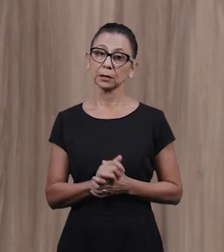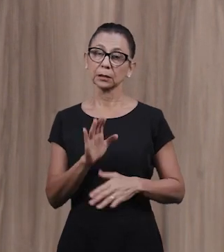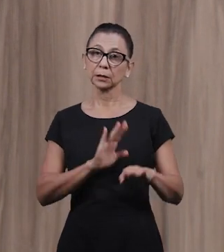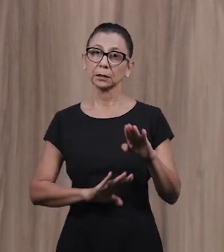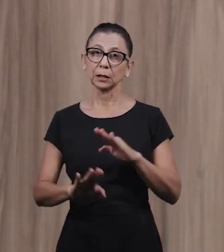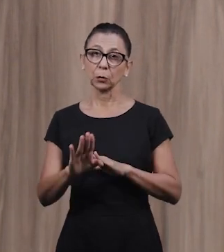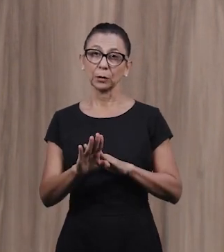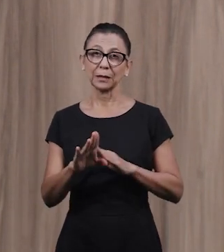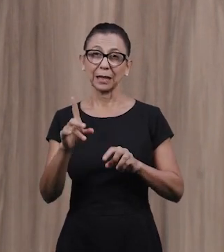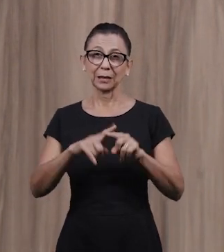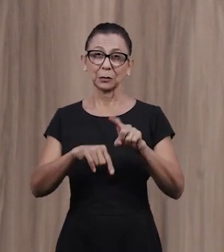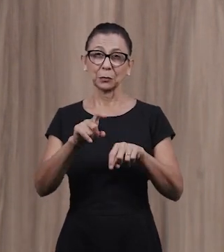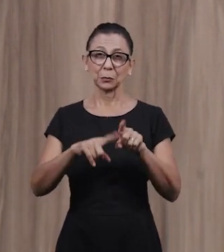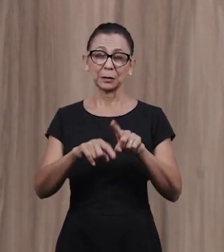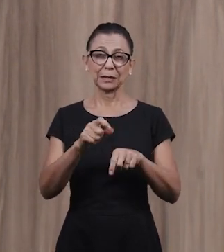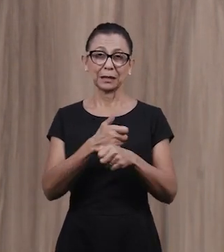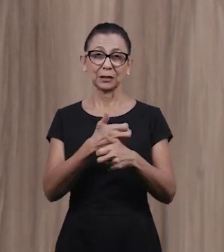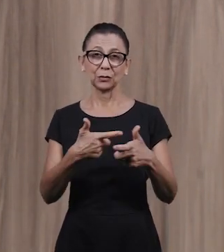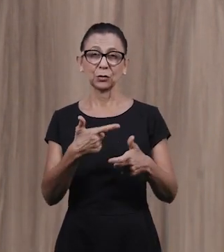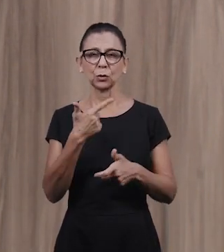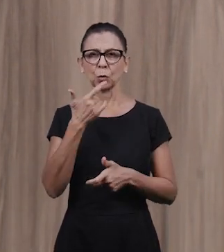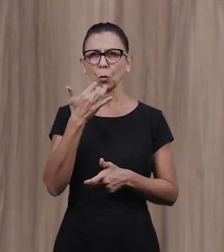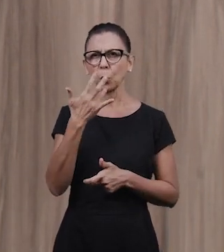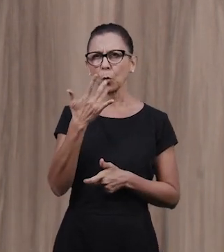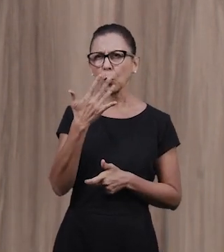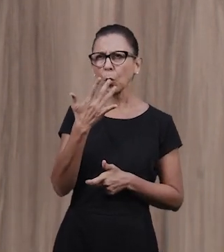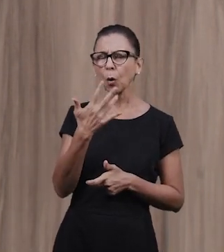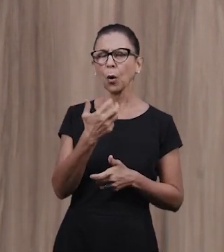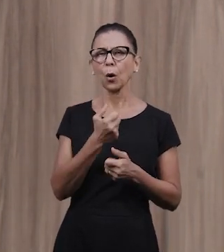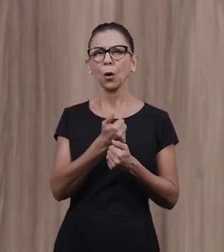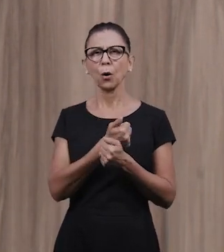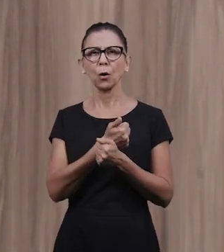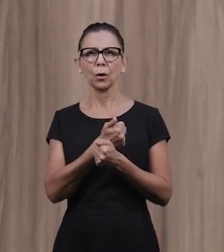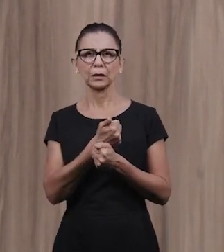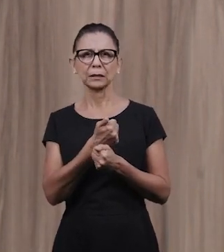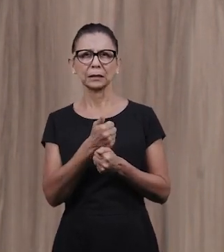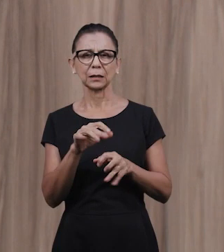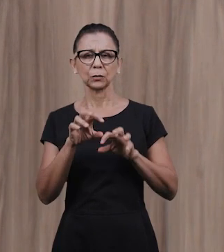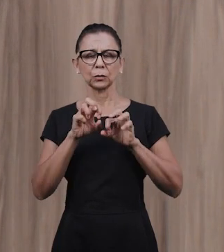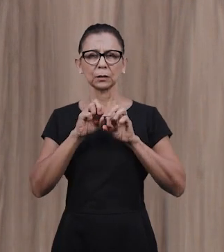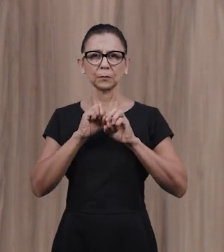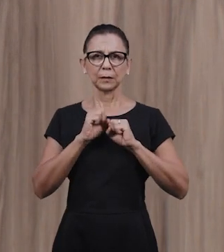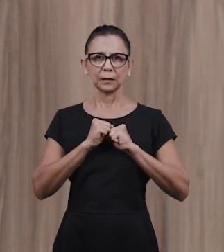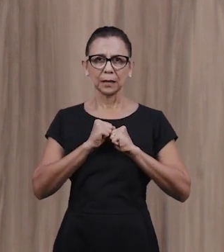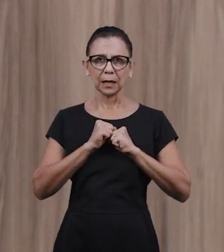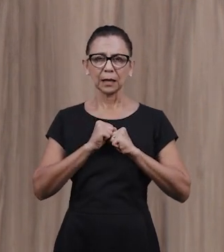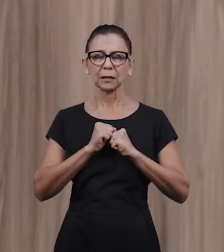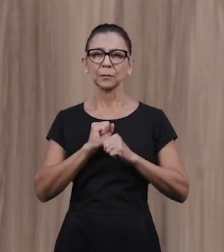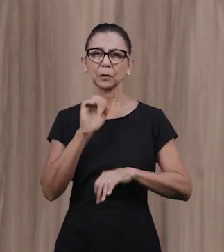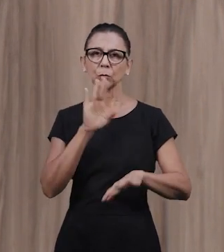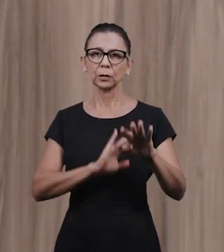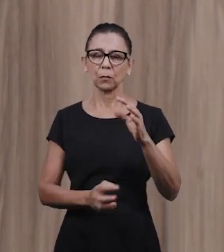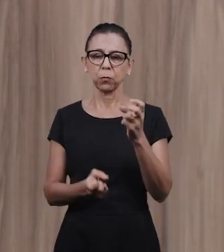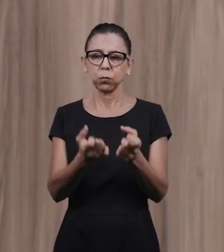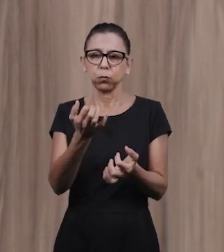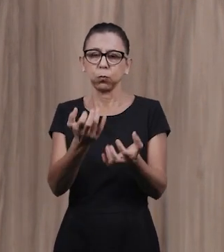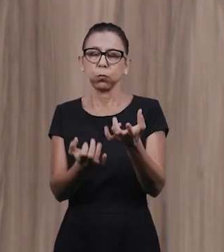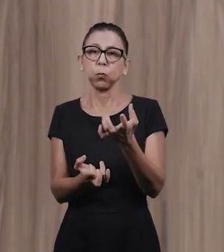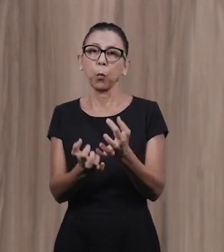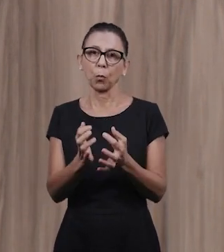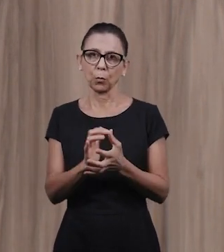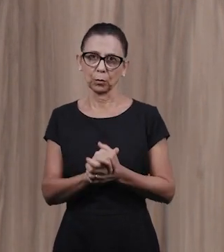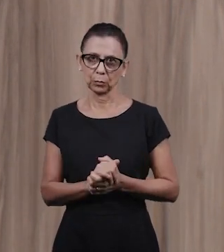observer afin que ne soit pas toxique, afin de ne pas avoir des risques de contamination et ni inflammables, afin qu'il ne brûle pas.